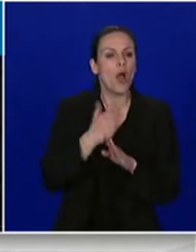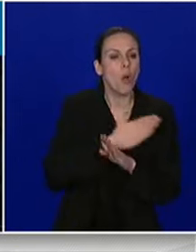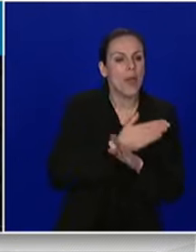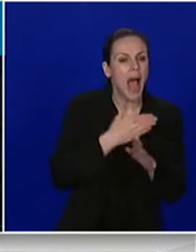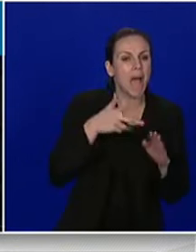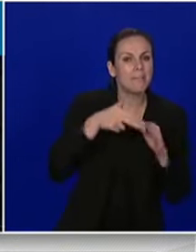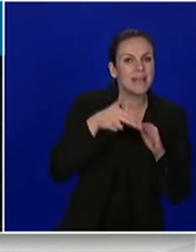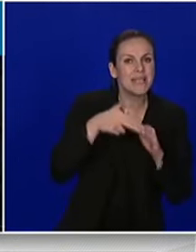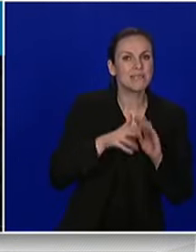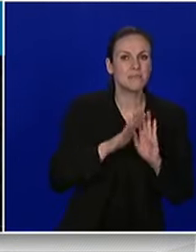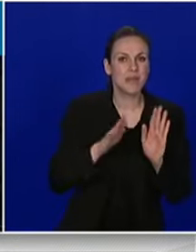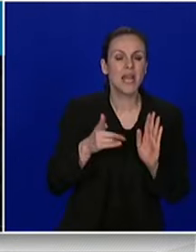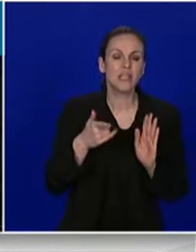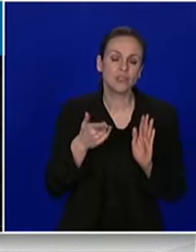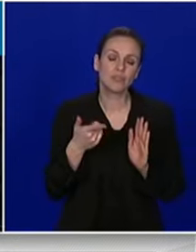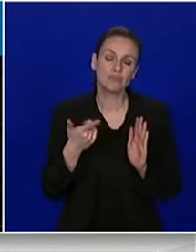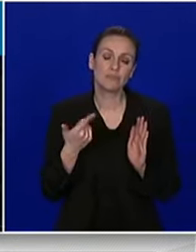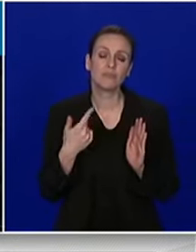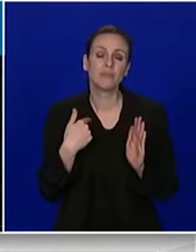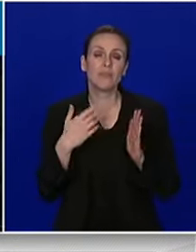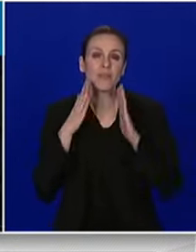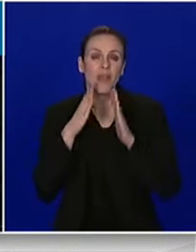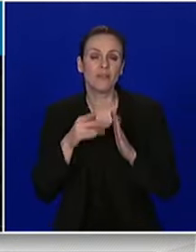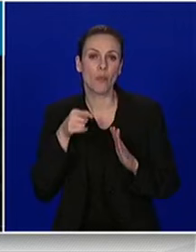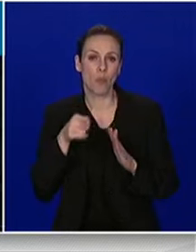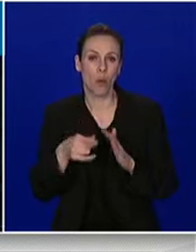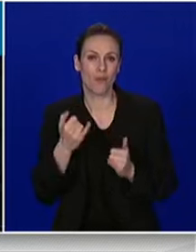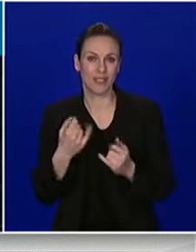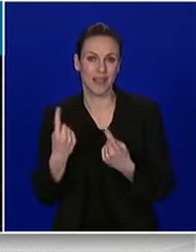koja traje ovako dugo.